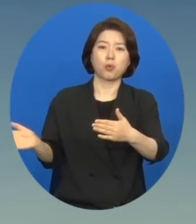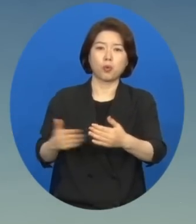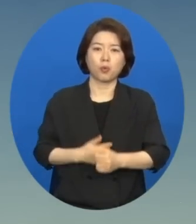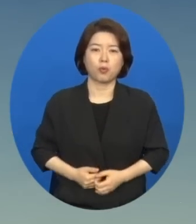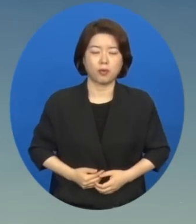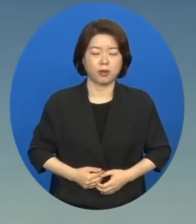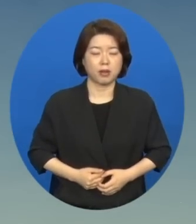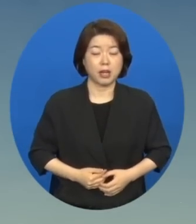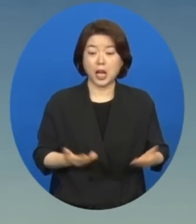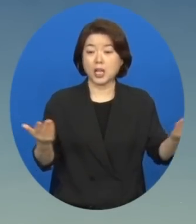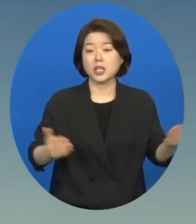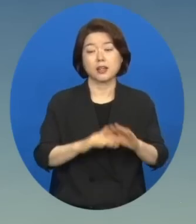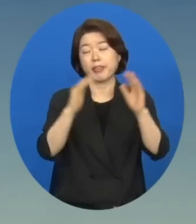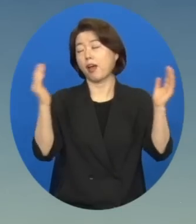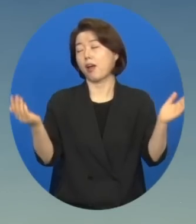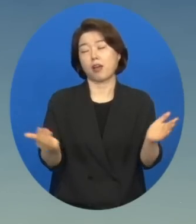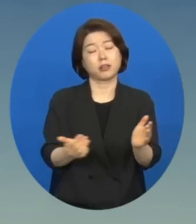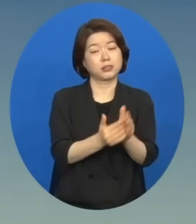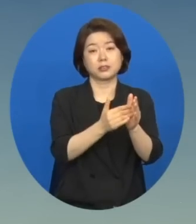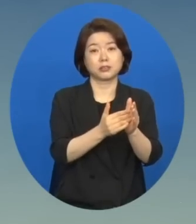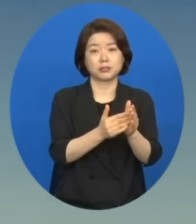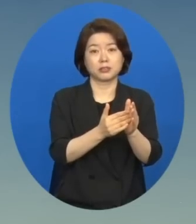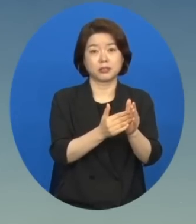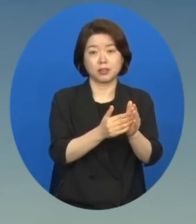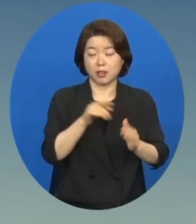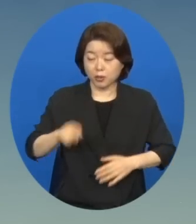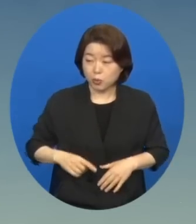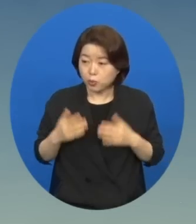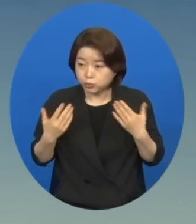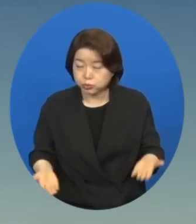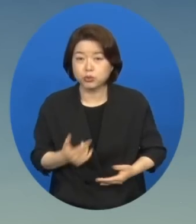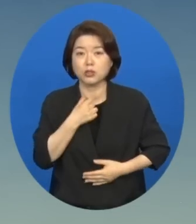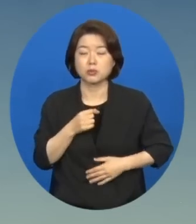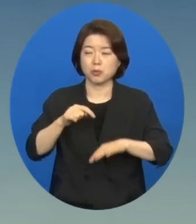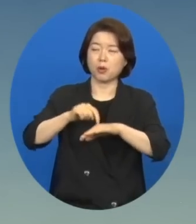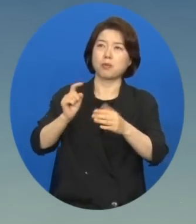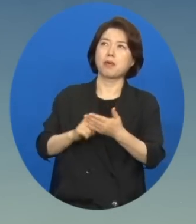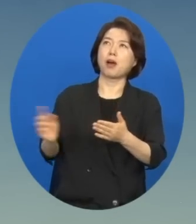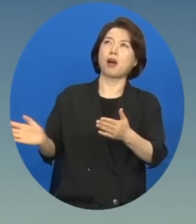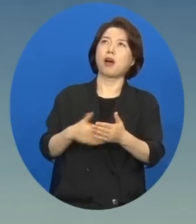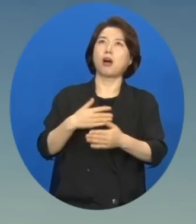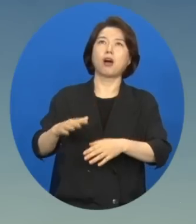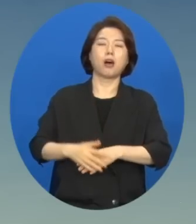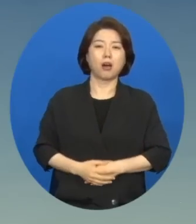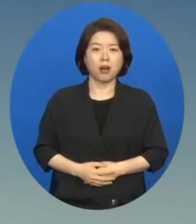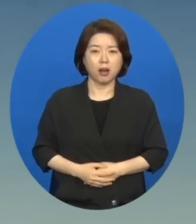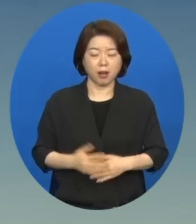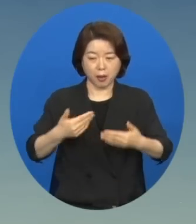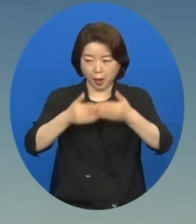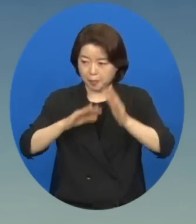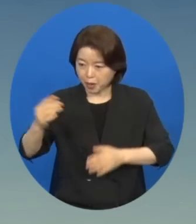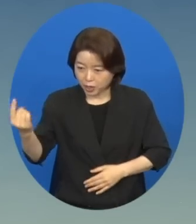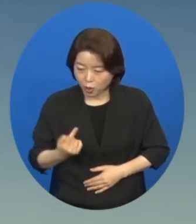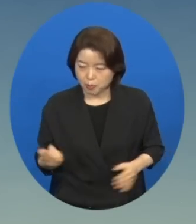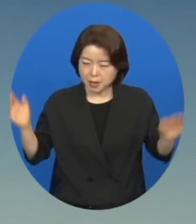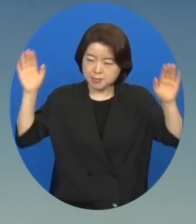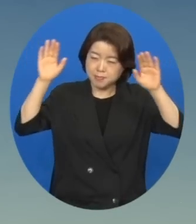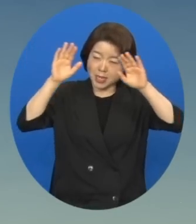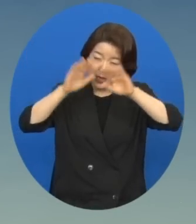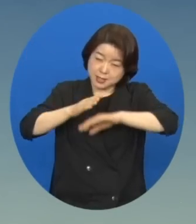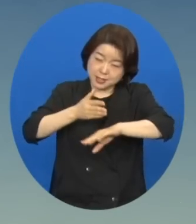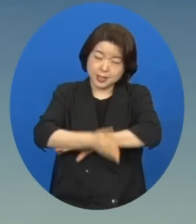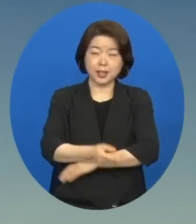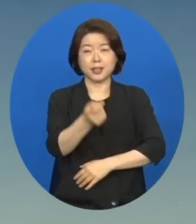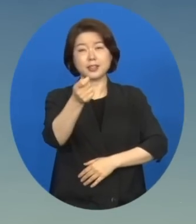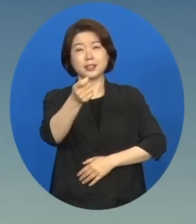다 끝났다 이러면서 그 시간에 마음이 얼마나 공허한지, 방에 들어오면 밤늦게까지 TV를